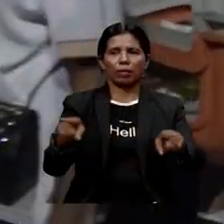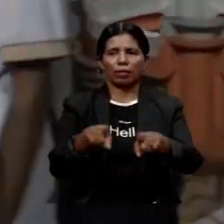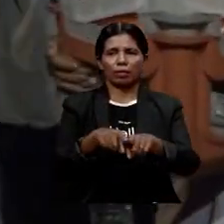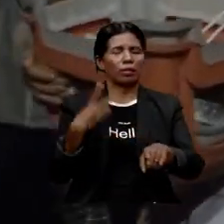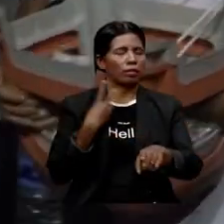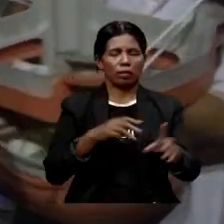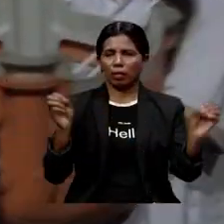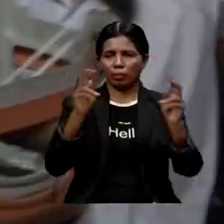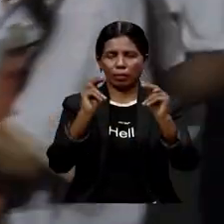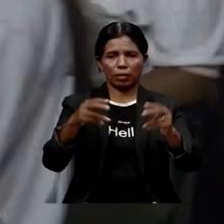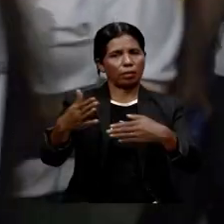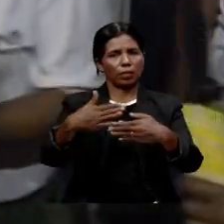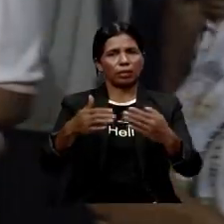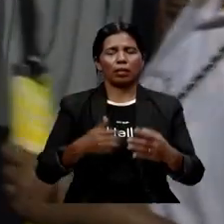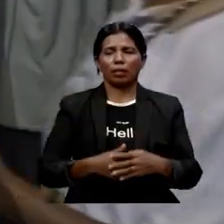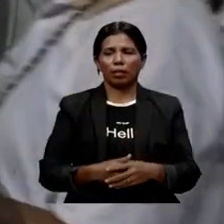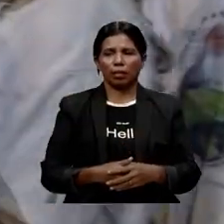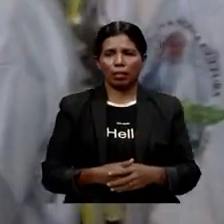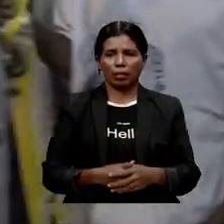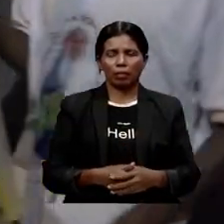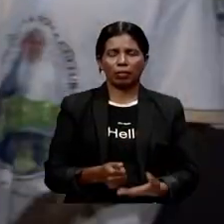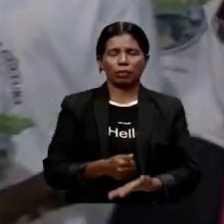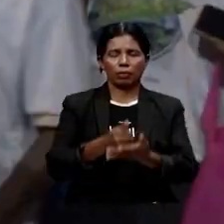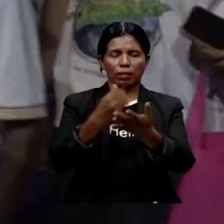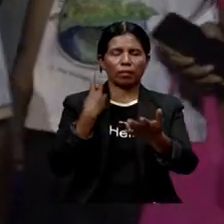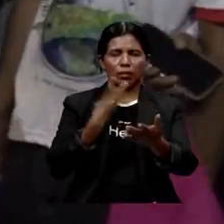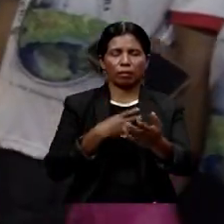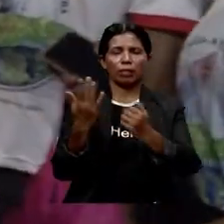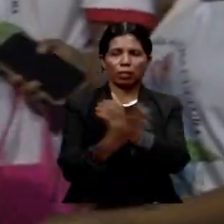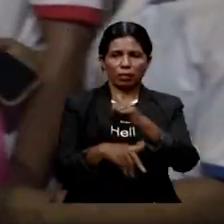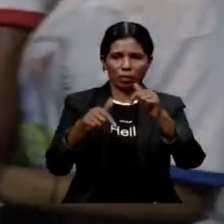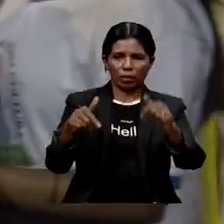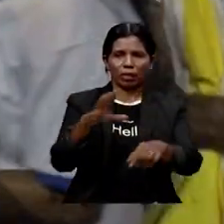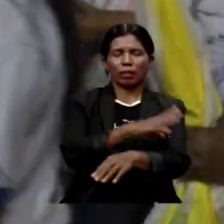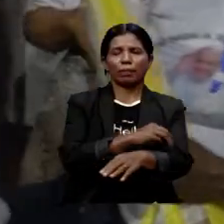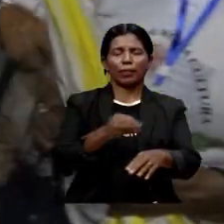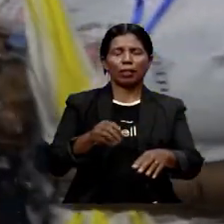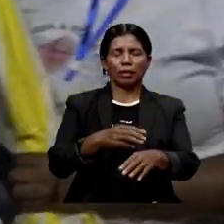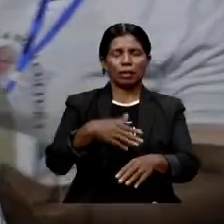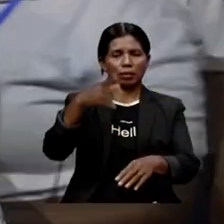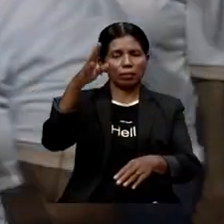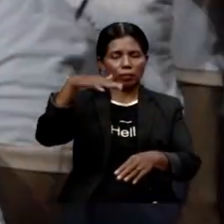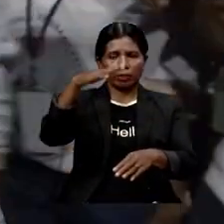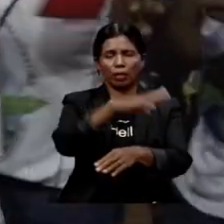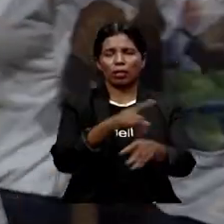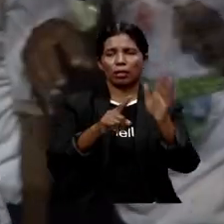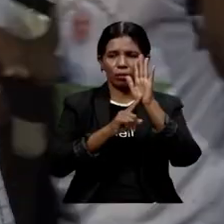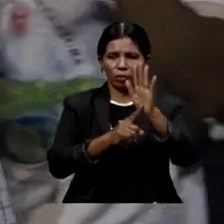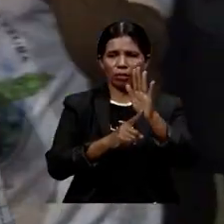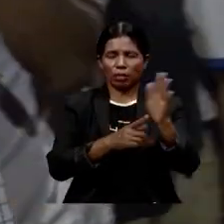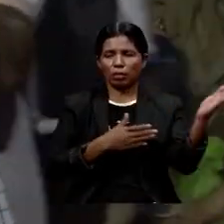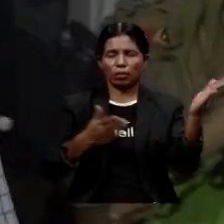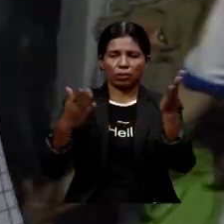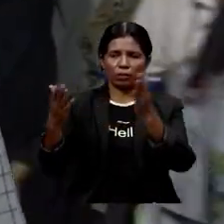ita la persisa ne basic no tura lima baita o hira mai harai ira ne lima ne be makfoti haturu hanesan ni mai lori sa